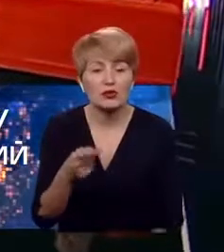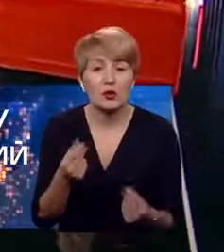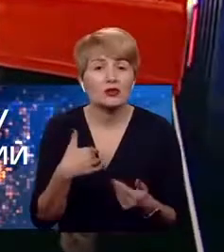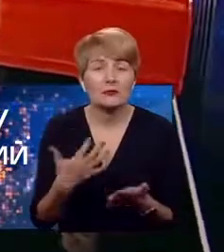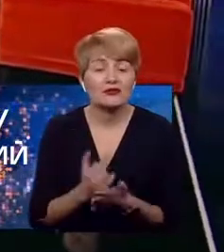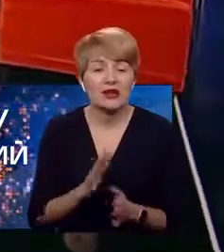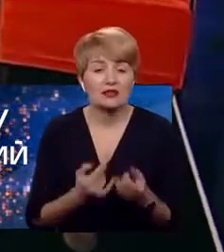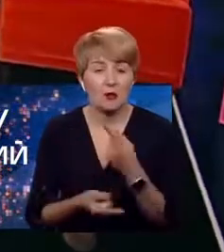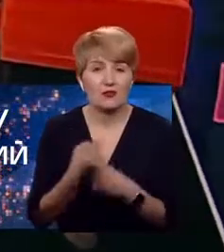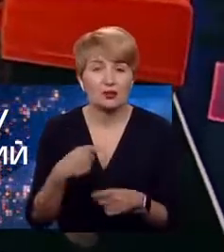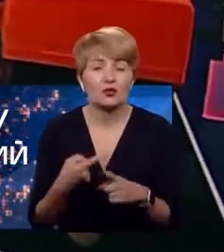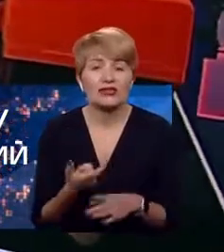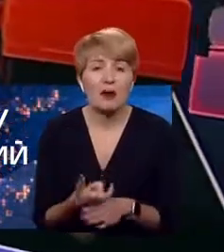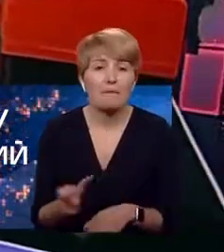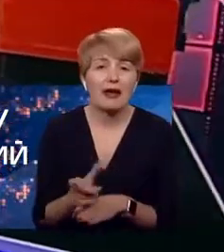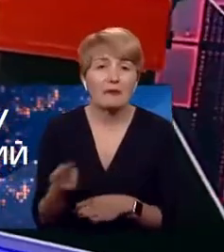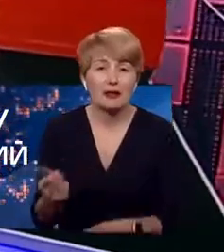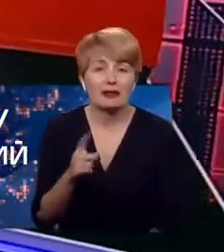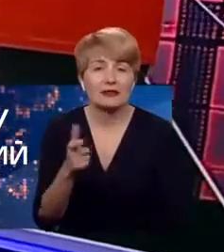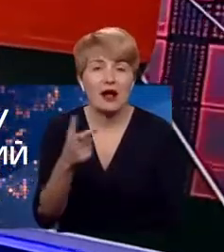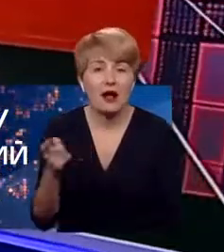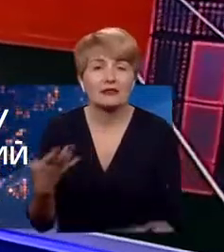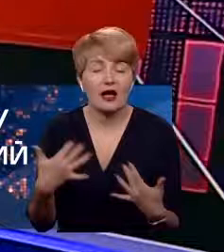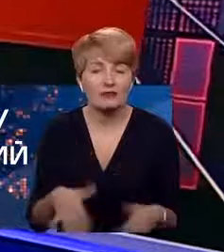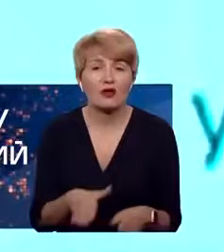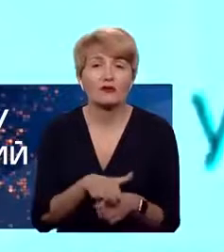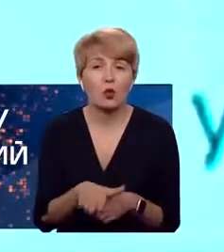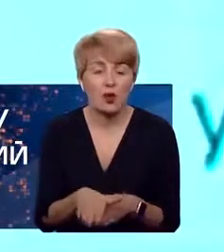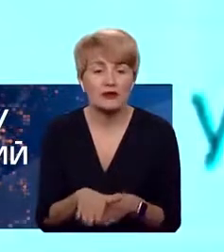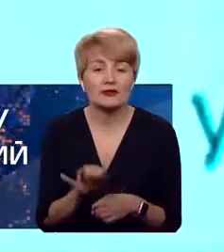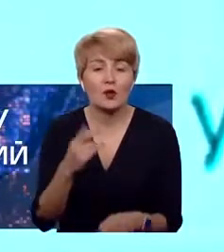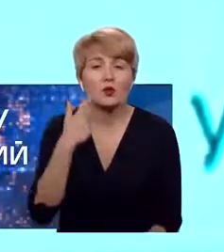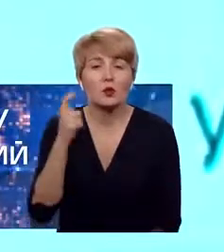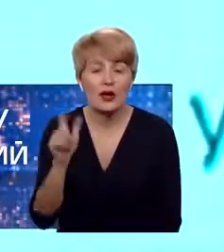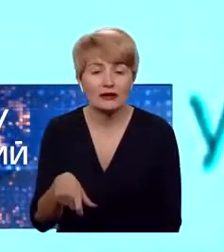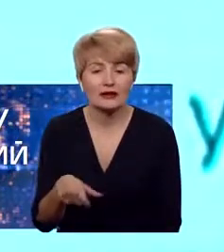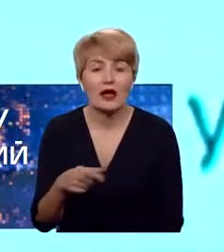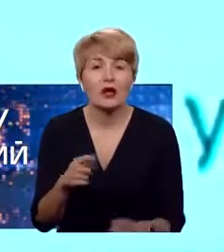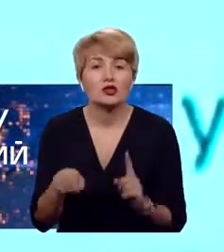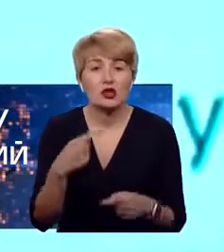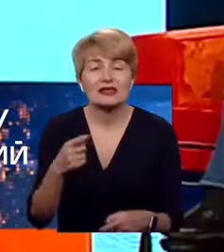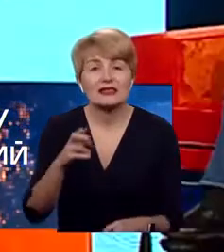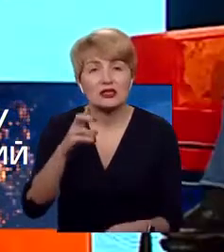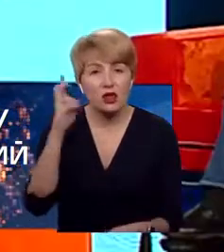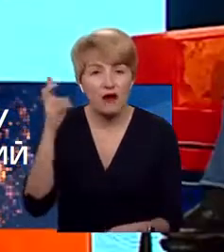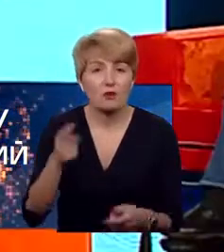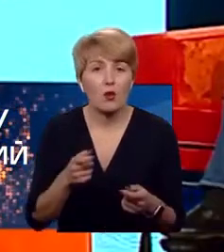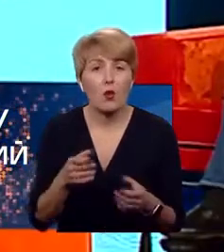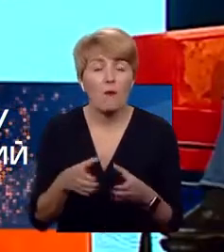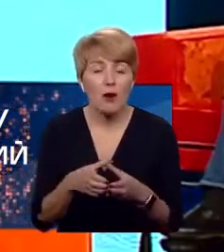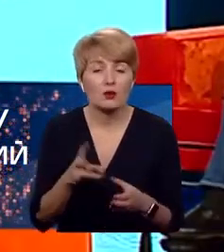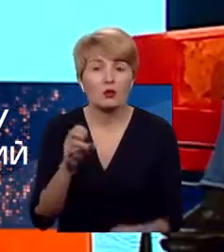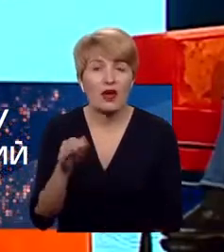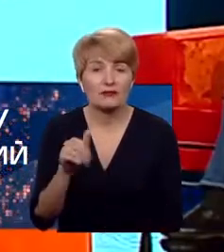повернути. Це переплата за газ, яка вже відбулася. І Україна через державну компанію «Нафтогаз» ці